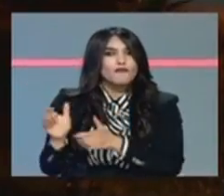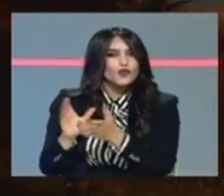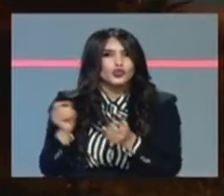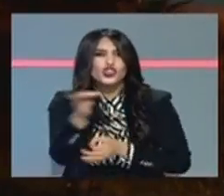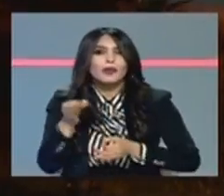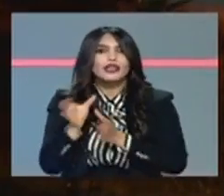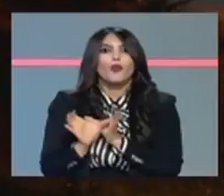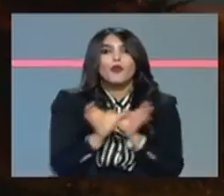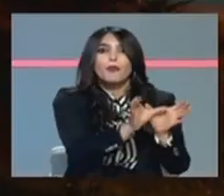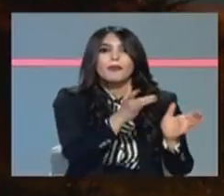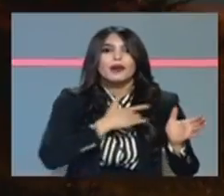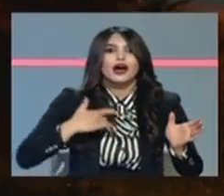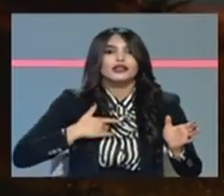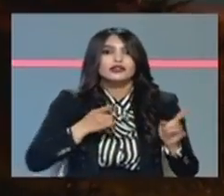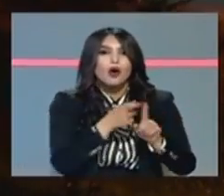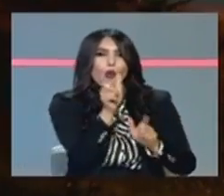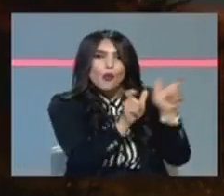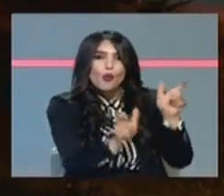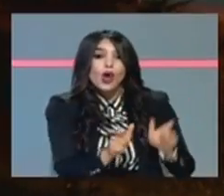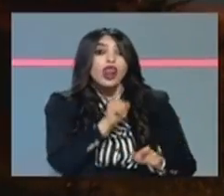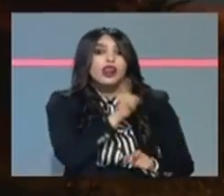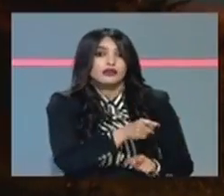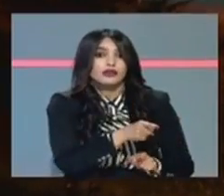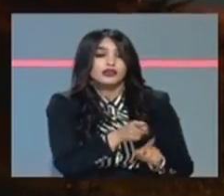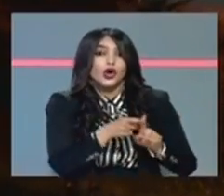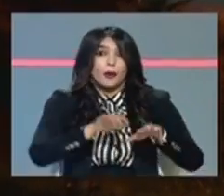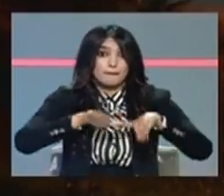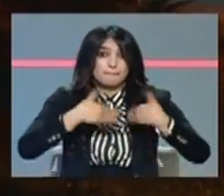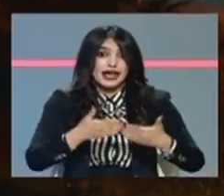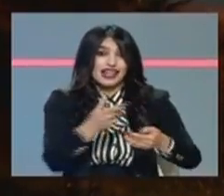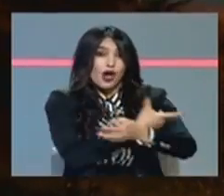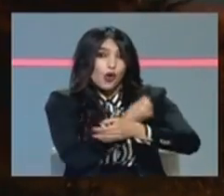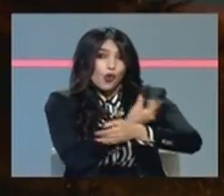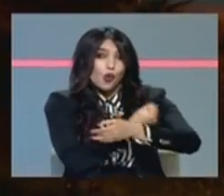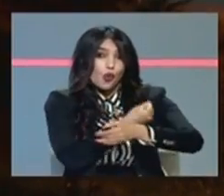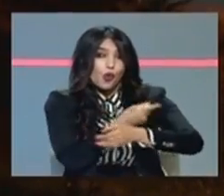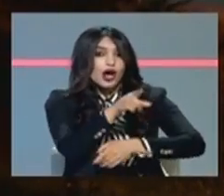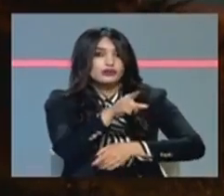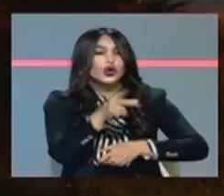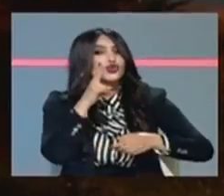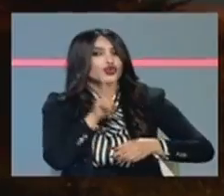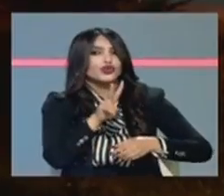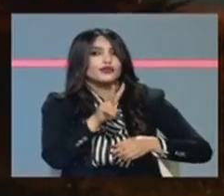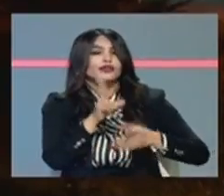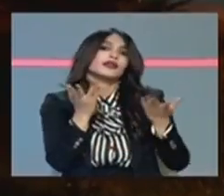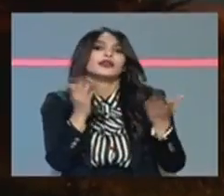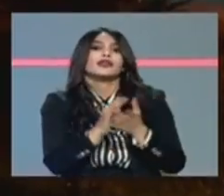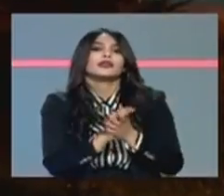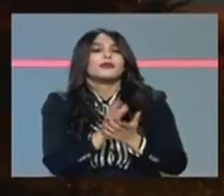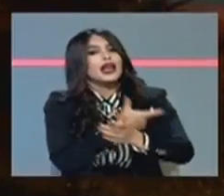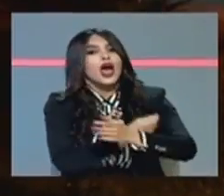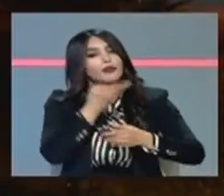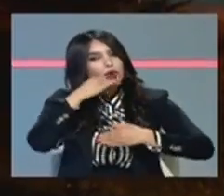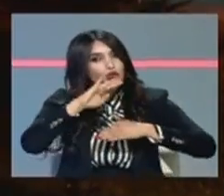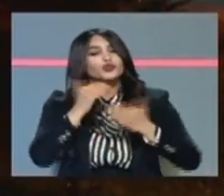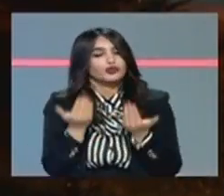الى الحجر الصحي الاجباري، وبسحب العينات الوقائيه تم اكتشاف اصاباتهم.